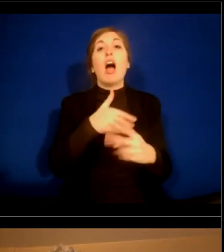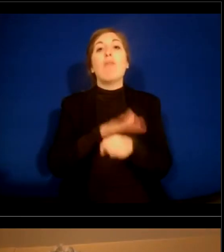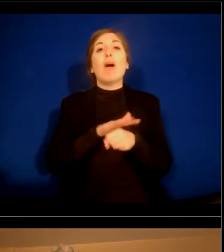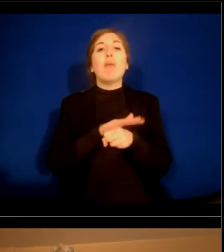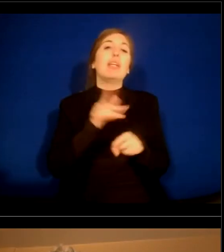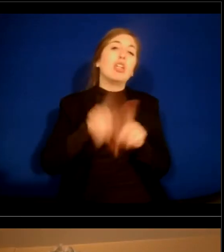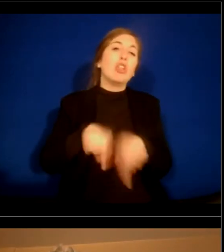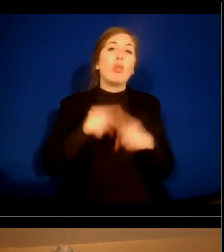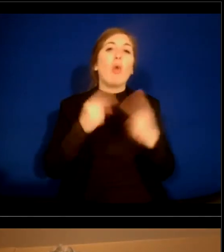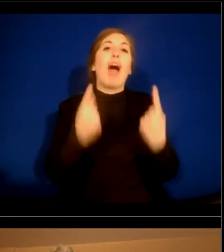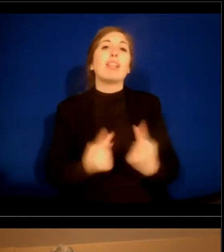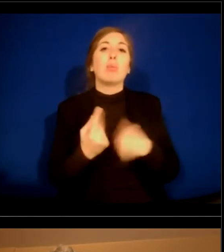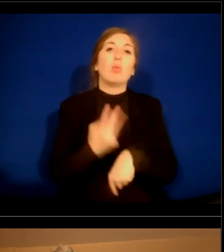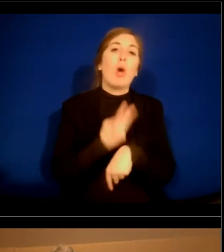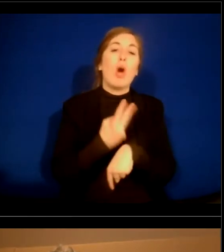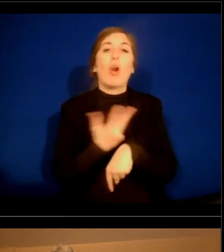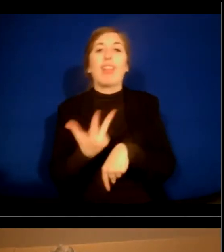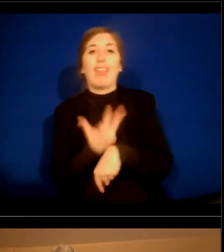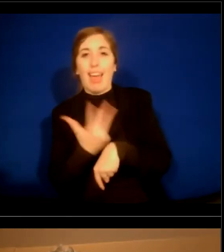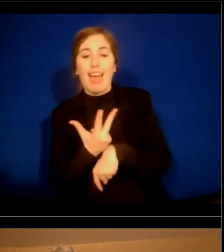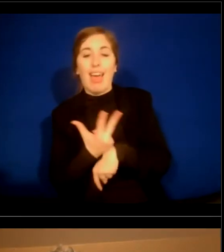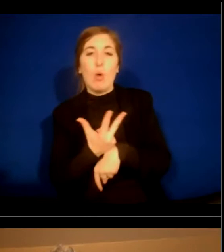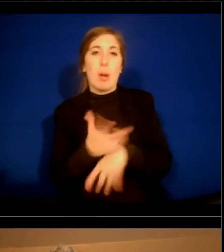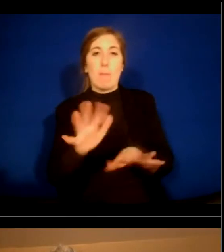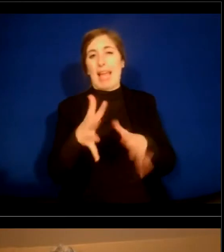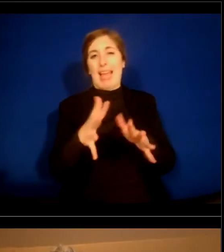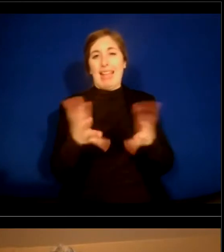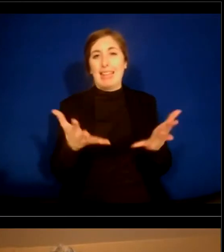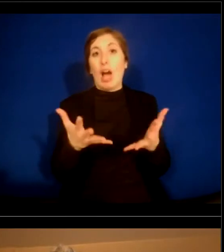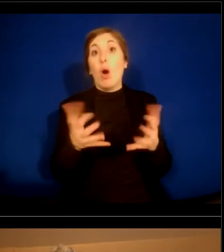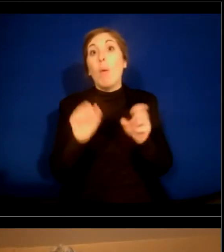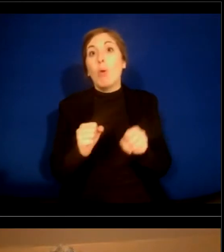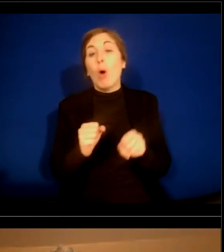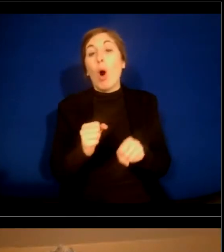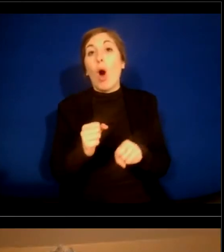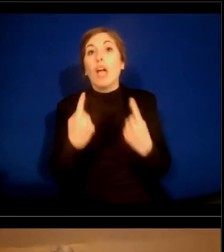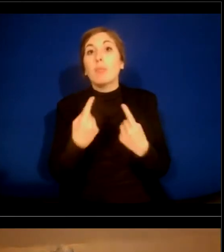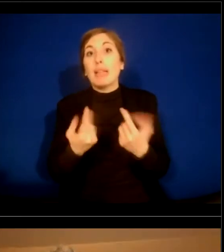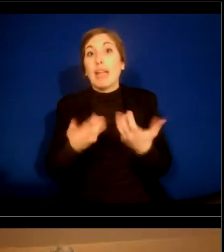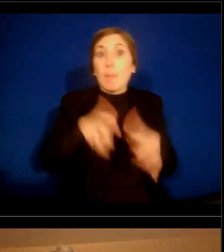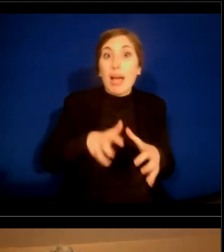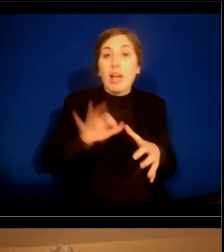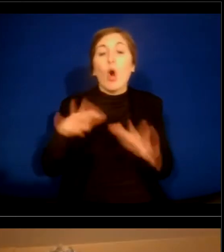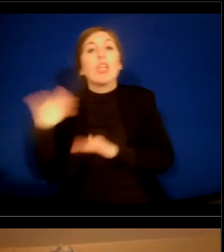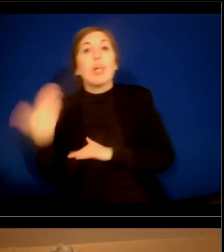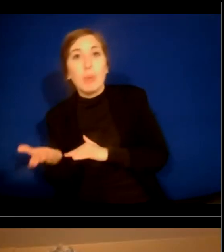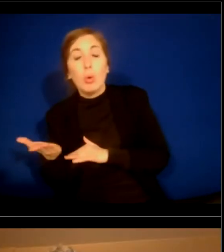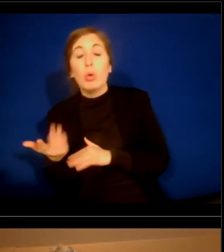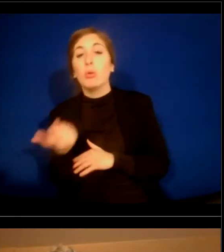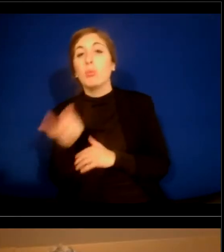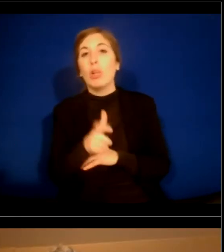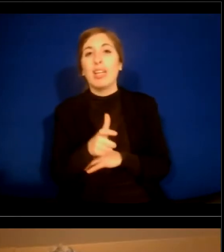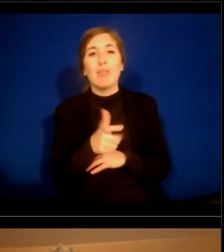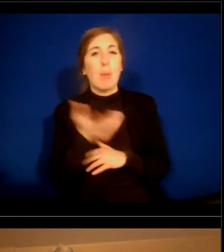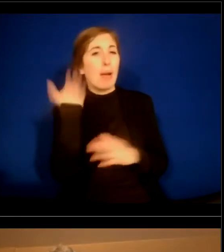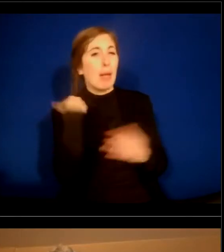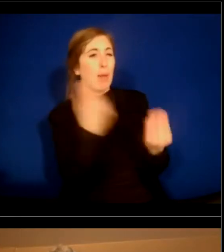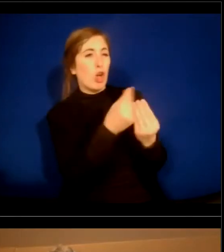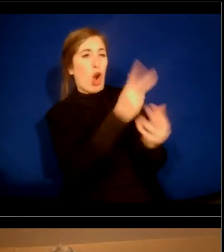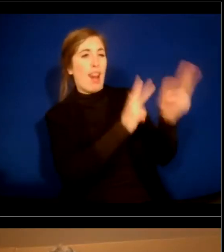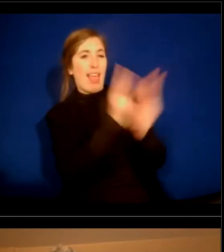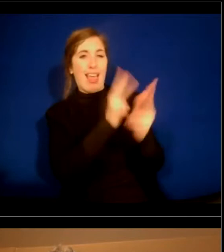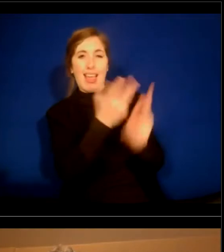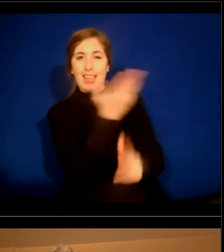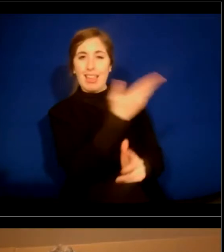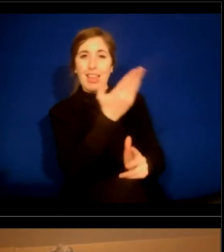anche attendere di più o di meno. Perché di base, come dicevano anche i colleghi, manca un servizio di